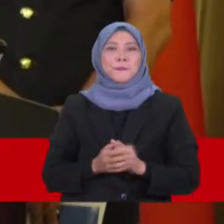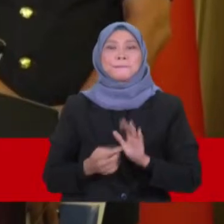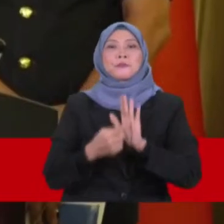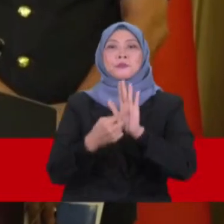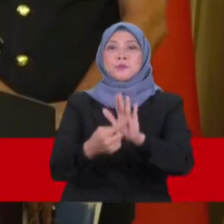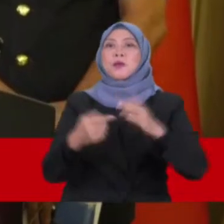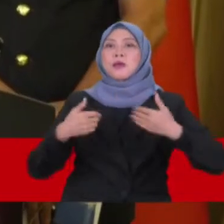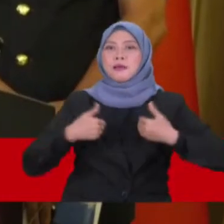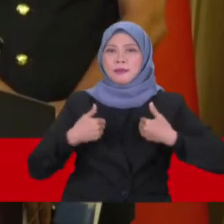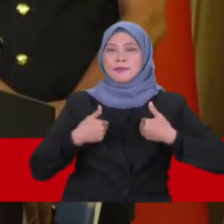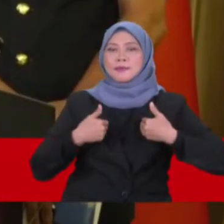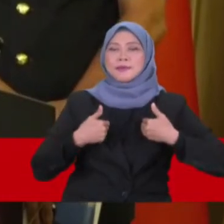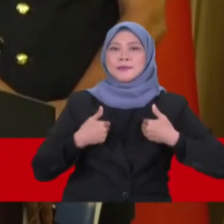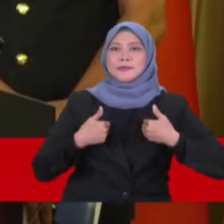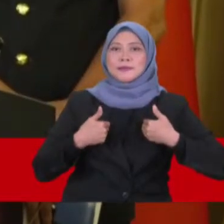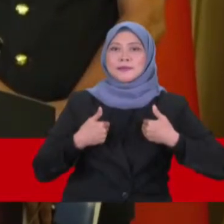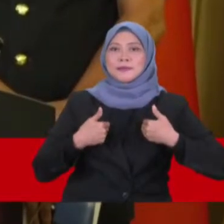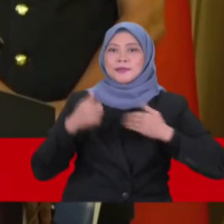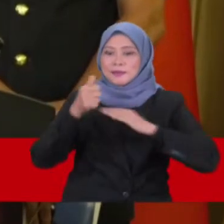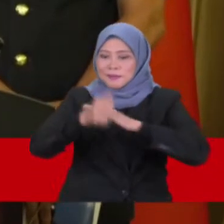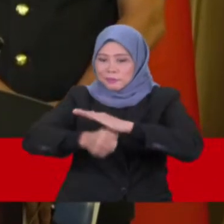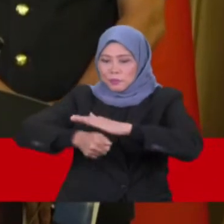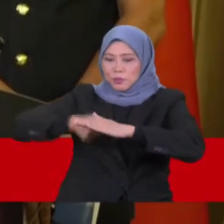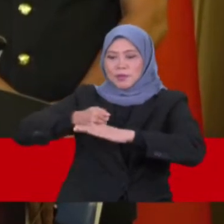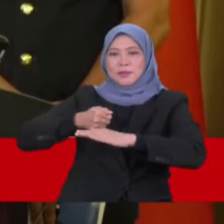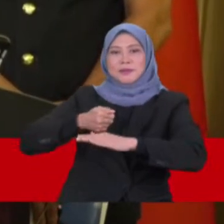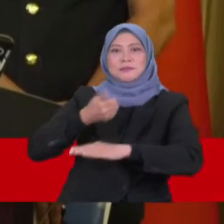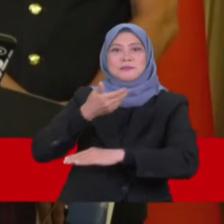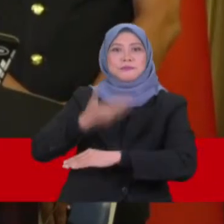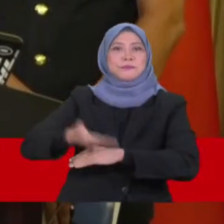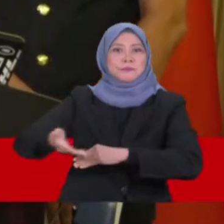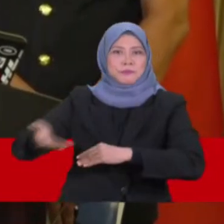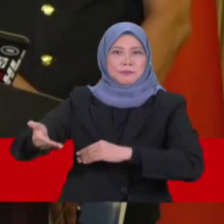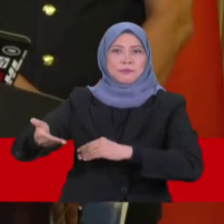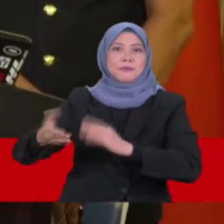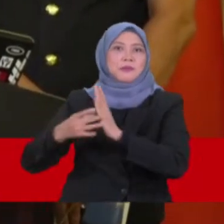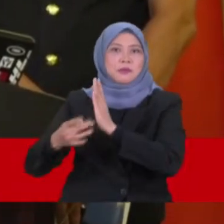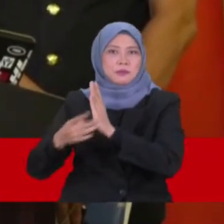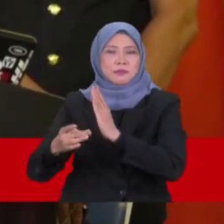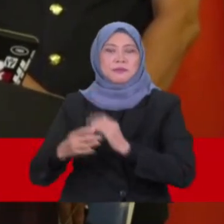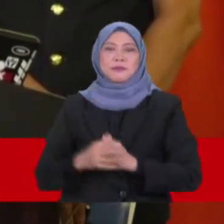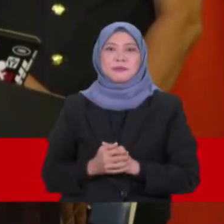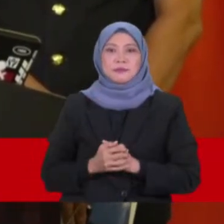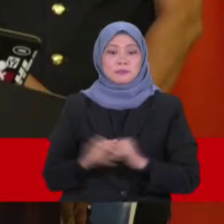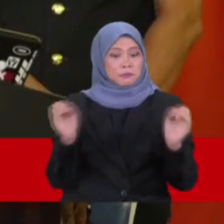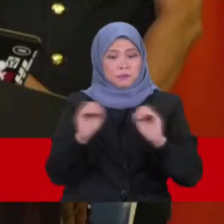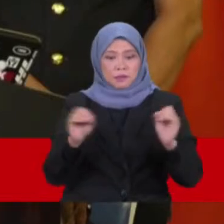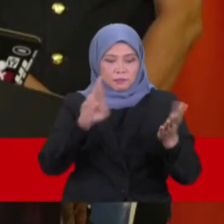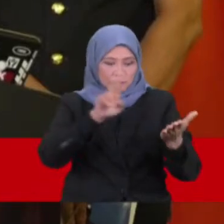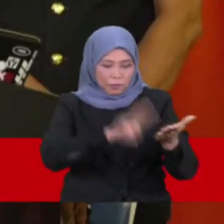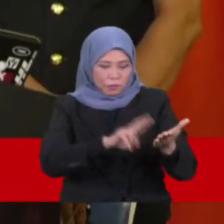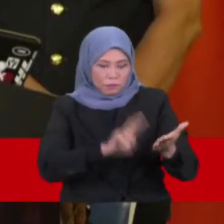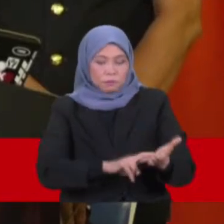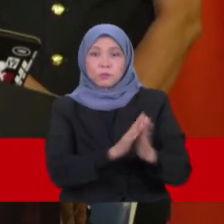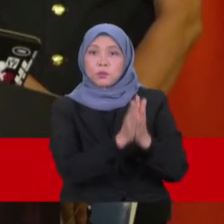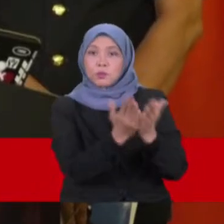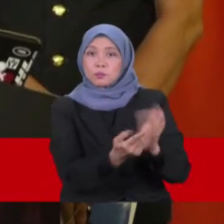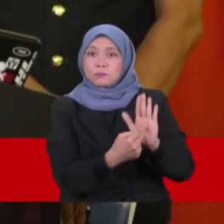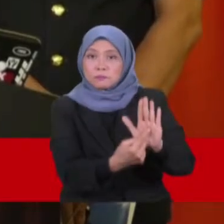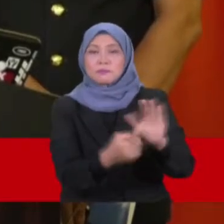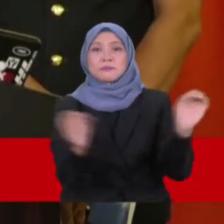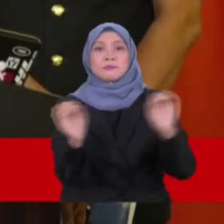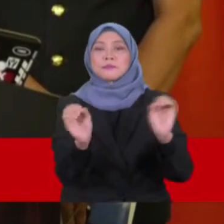menunjukkan wujud elemen menyorok bekalan. Tiada rekod dalam buku perolehan